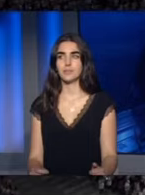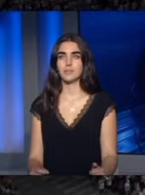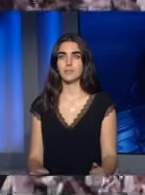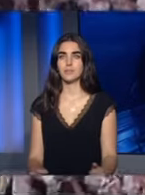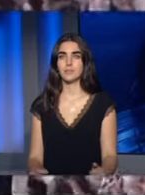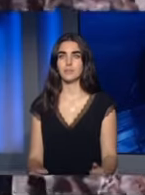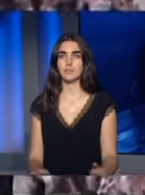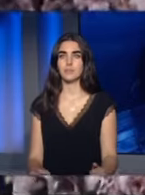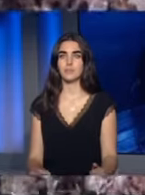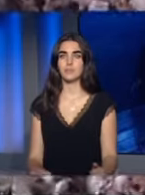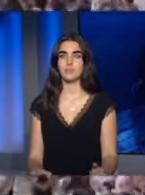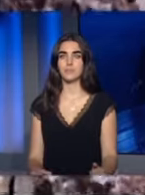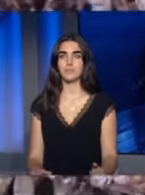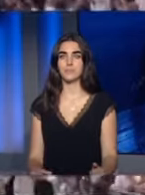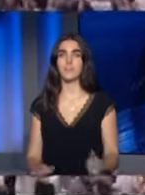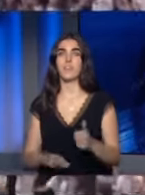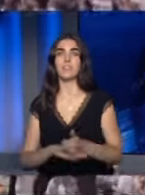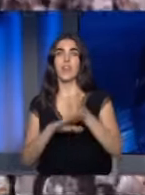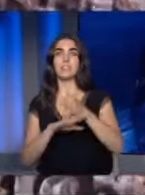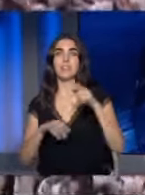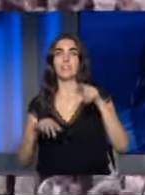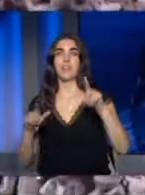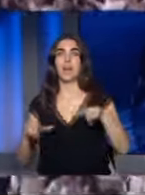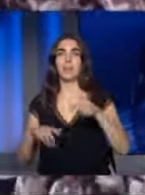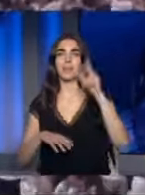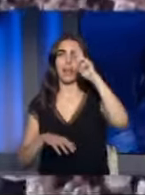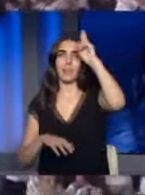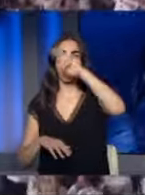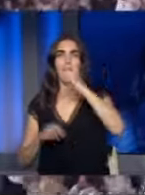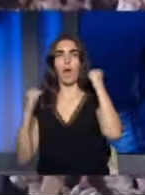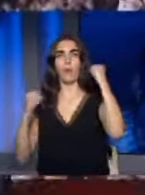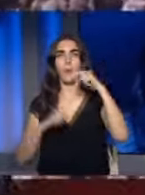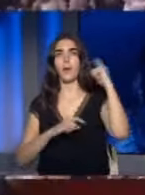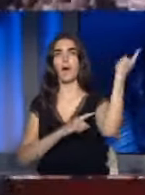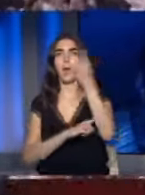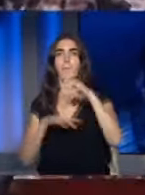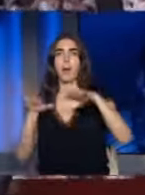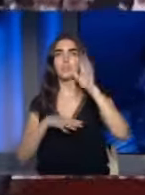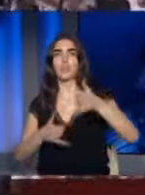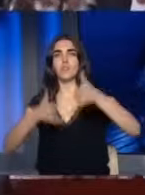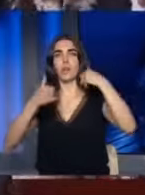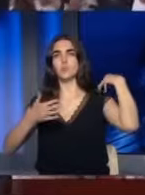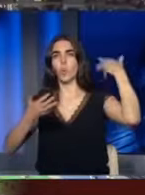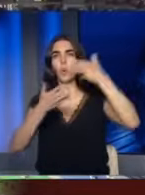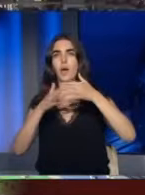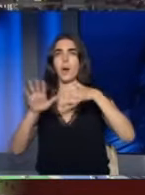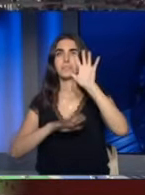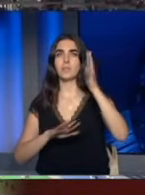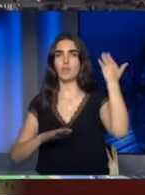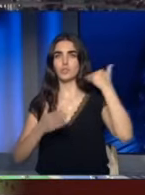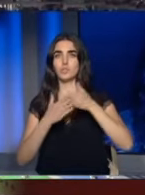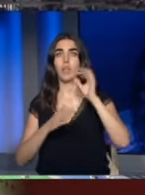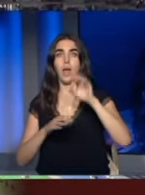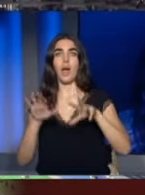بتاريخه فاز نادي ريال مدريد بدوري ابطال اوروبا للمره 15 في تاريخه والسادسه في اخر 11 عام بعد